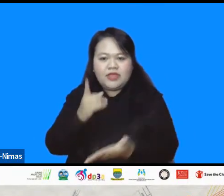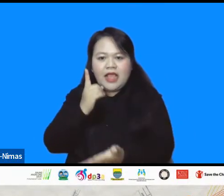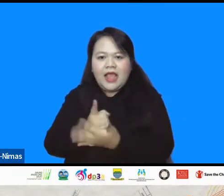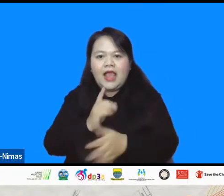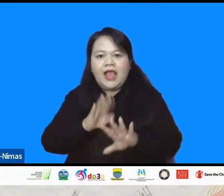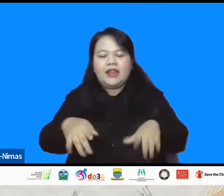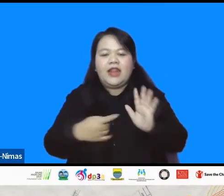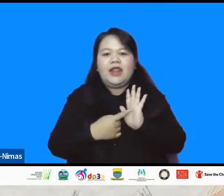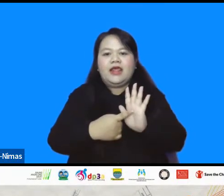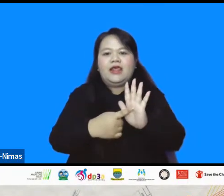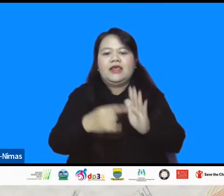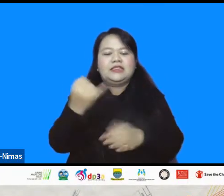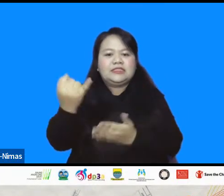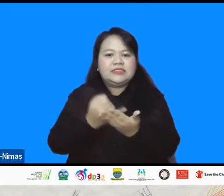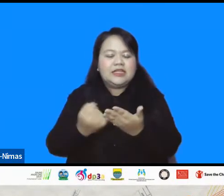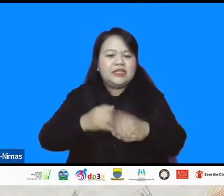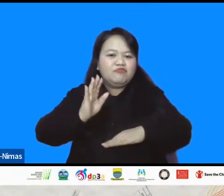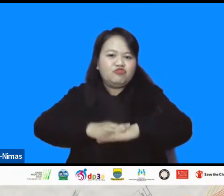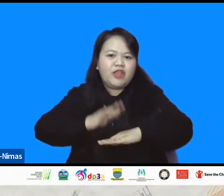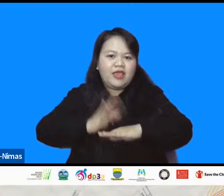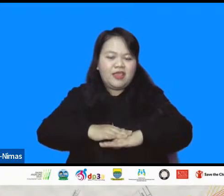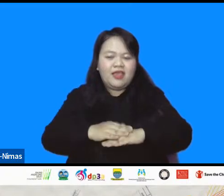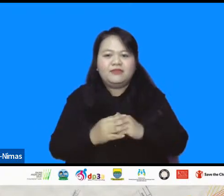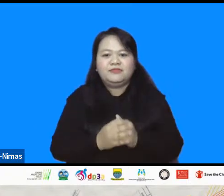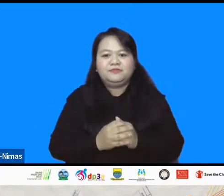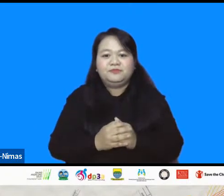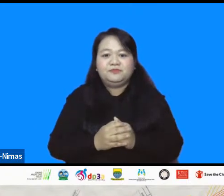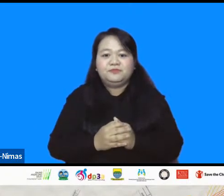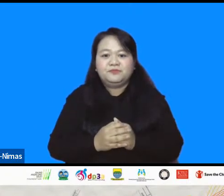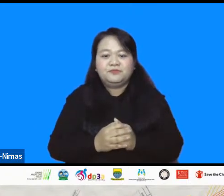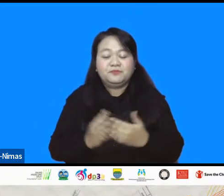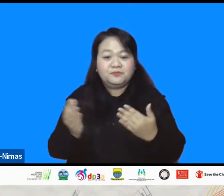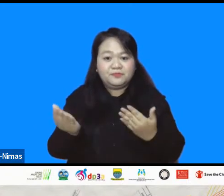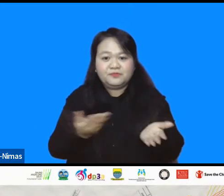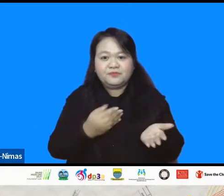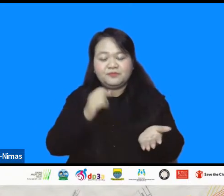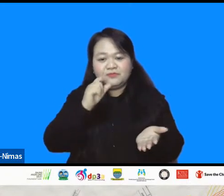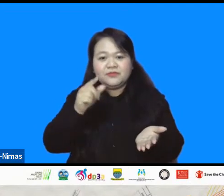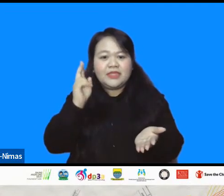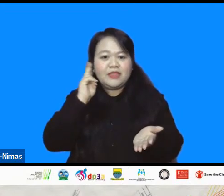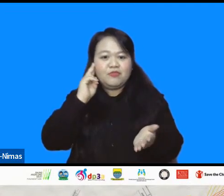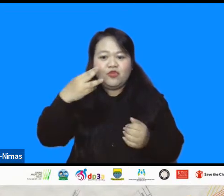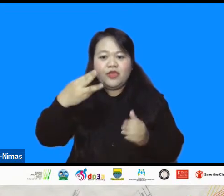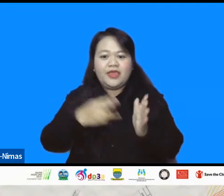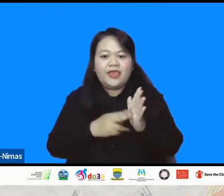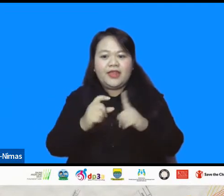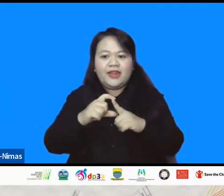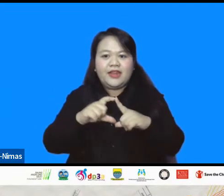melalui pertunjukan seni dan budaya? Boleh dari Bunda Endah dulu.